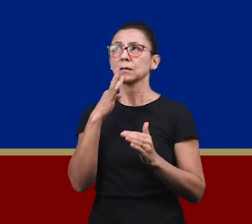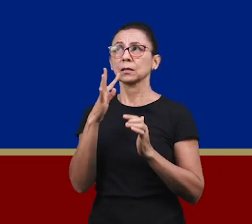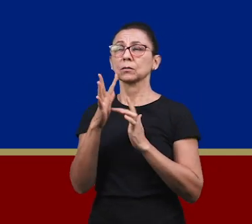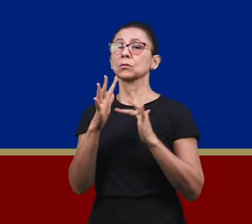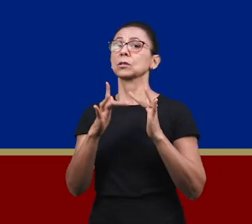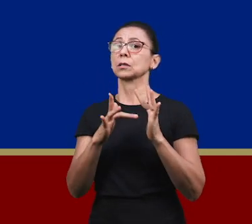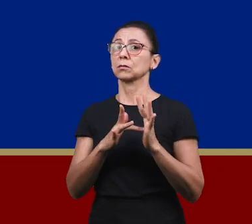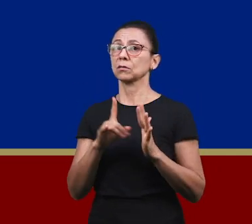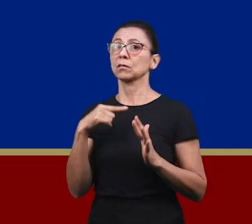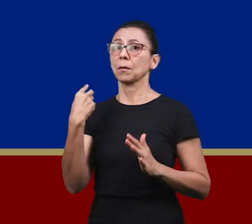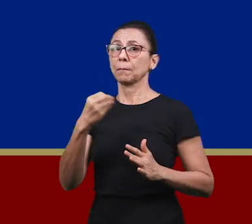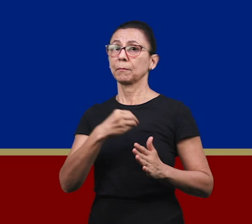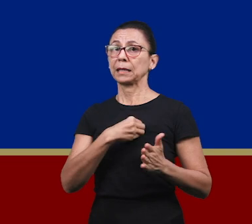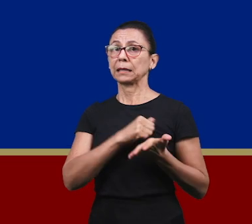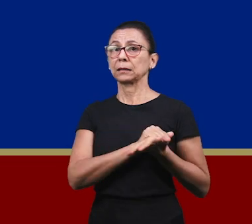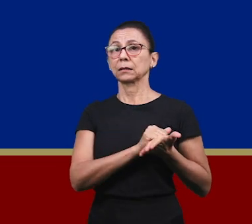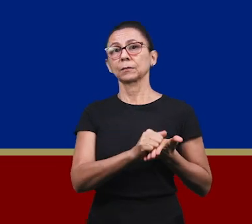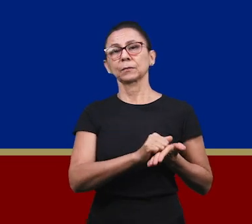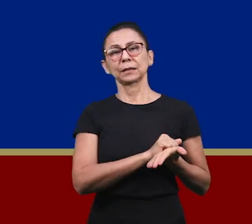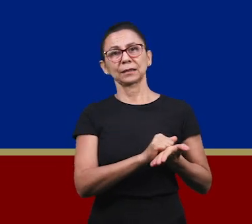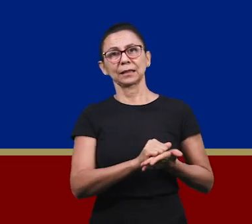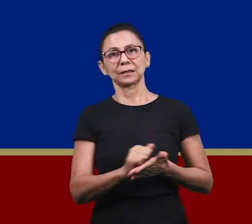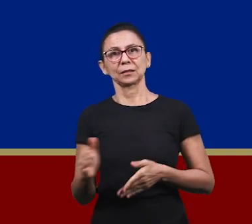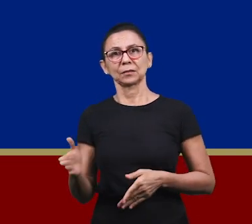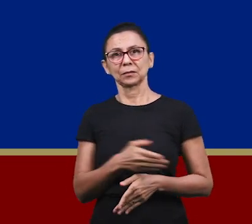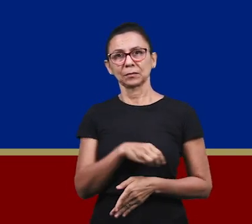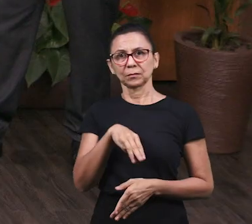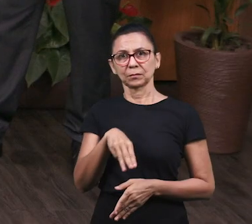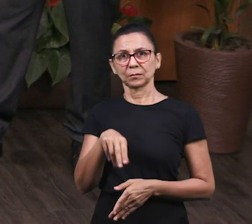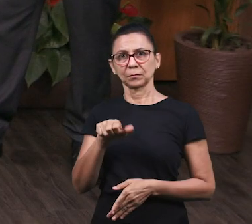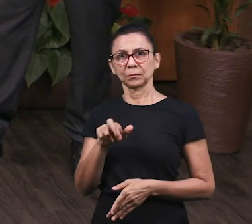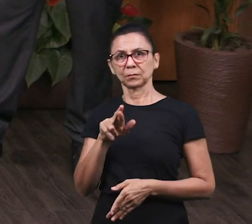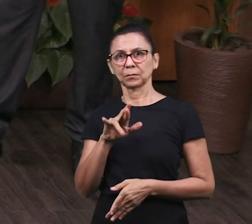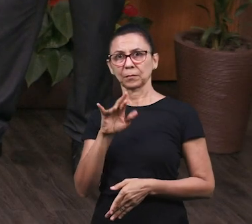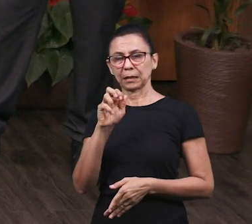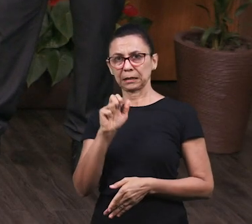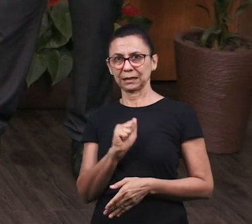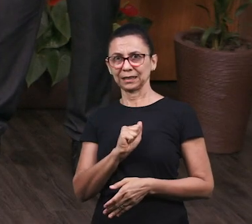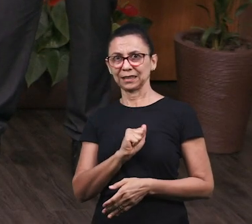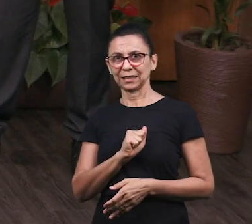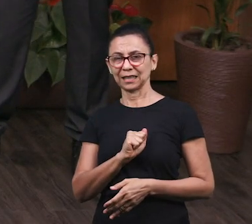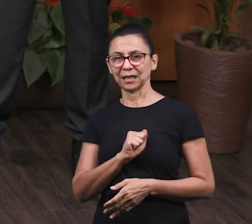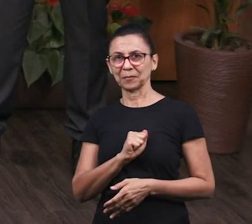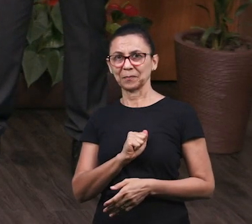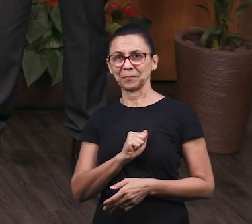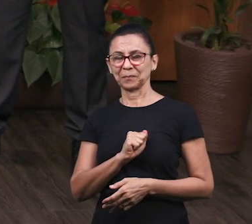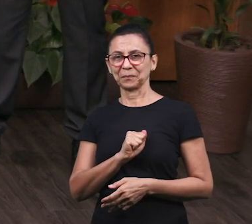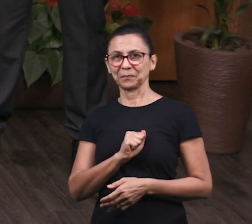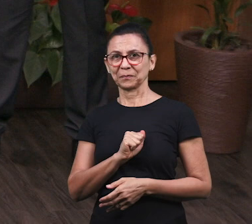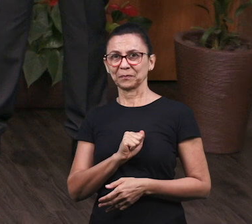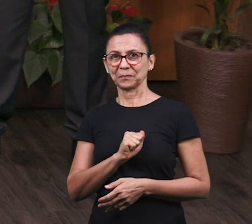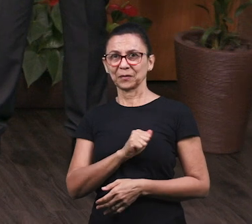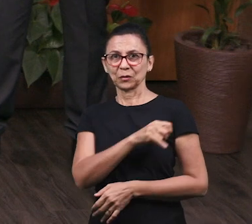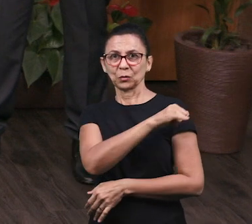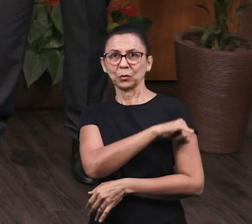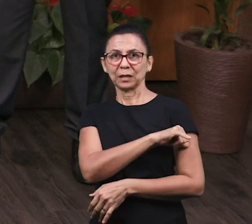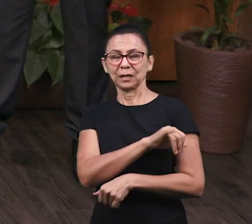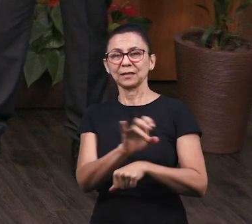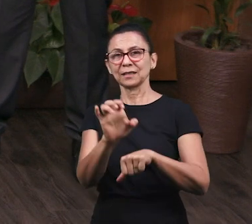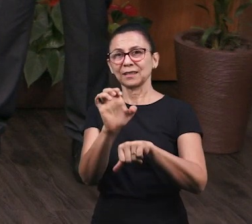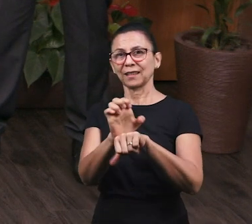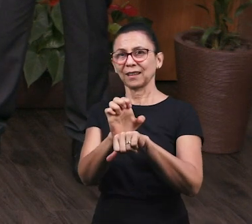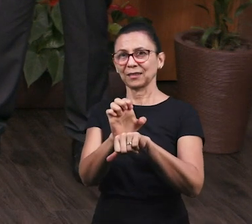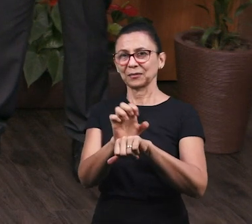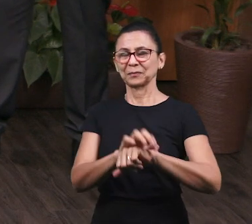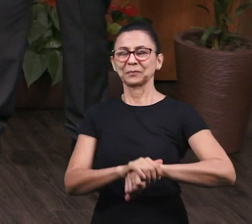quand on connaît le Seigneur Jésus, nous avons nos péchés effacés. Maria Aparecida, de la ville de Macaé, dans